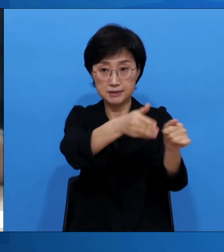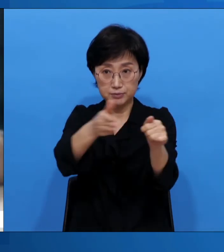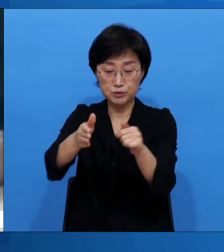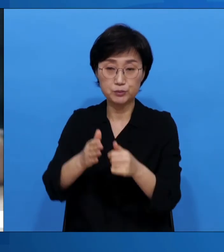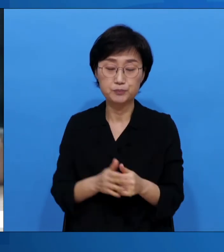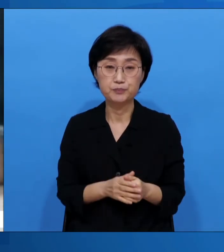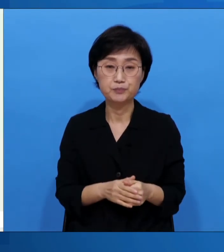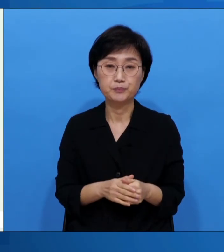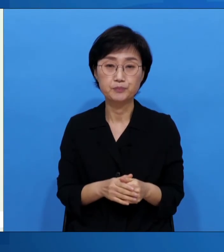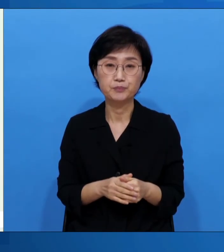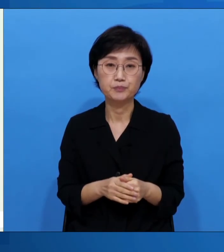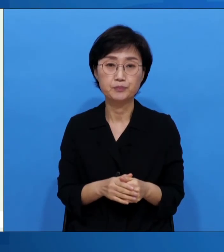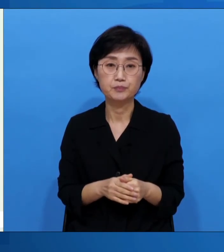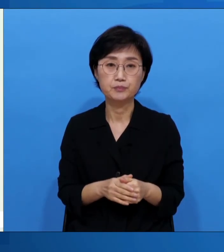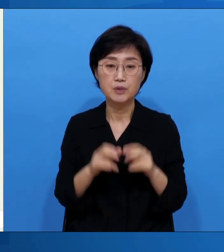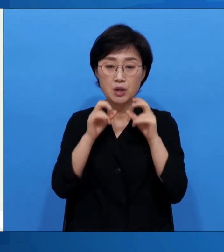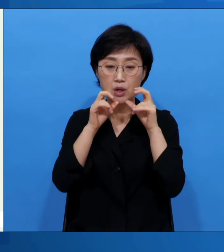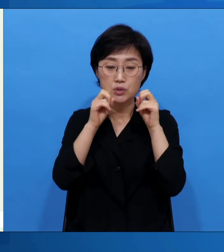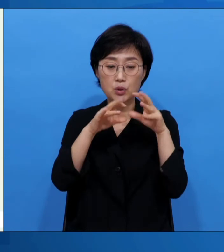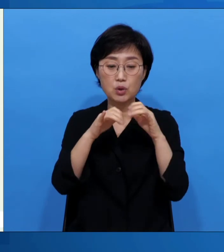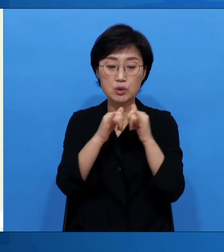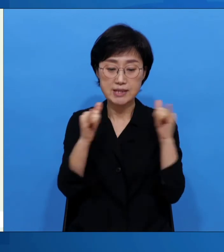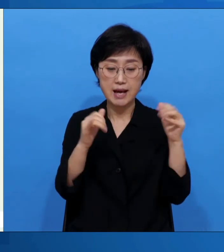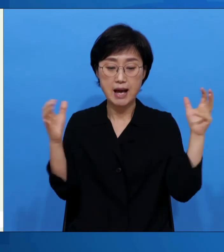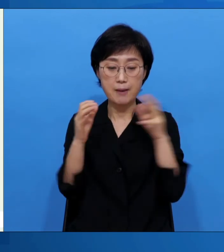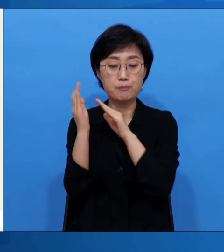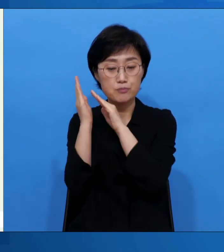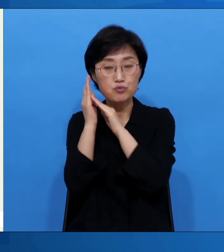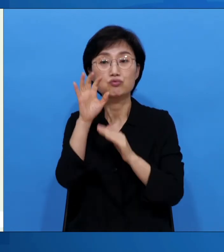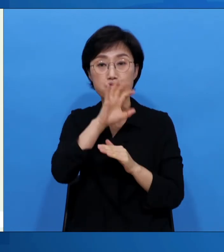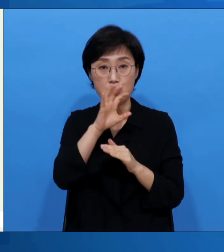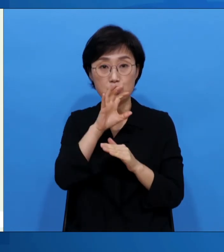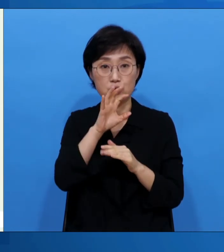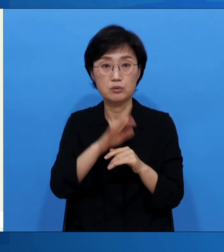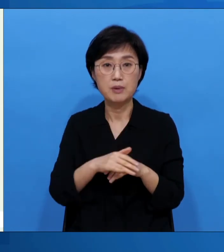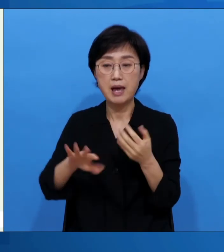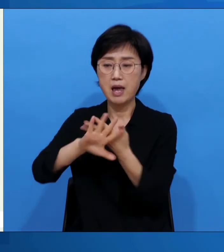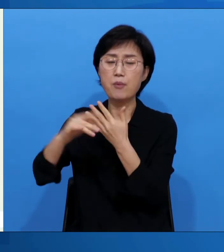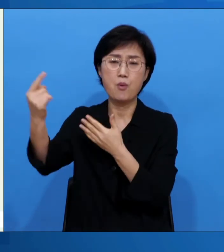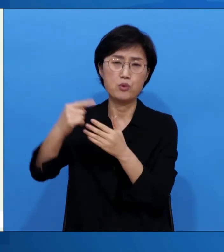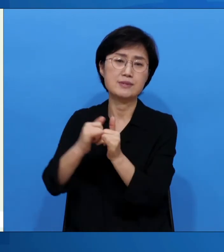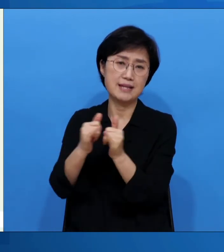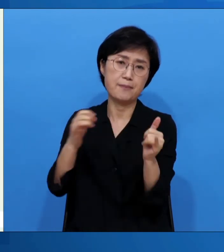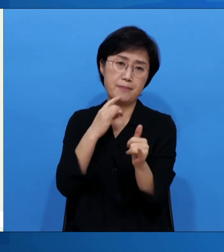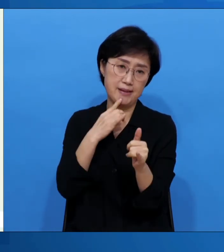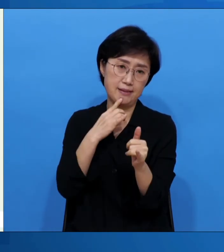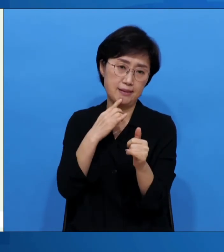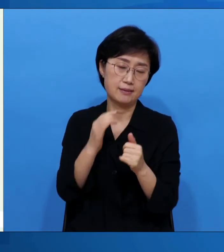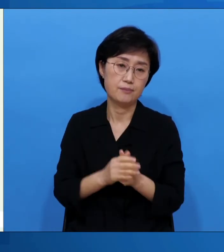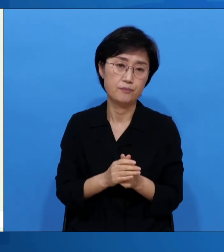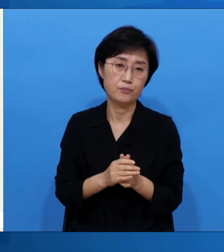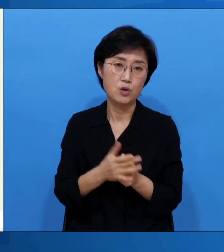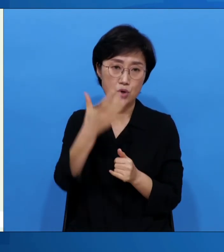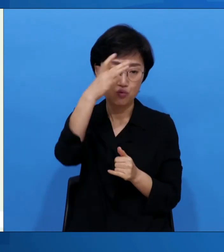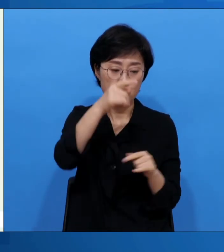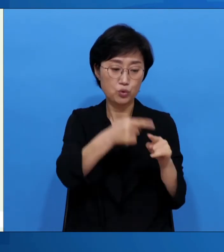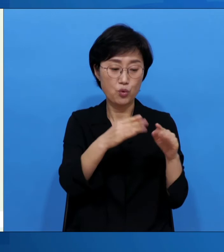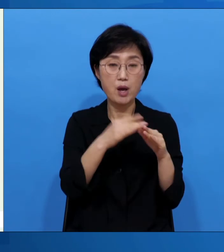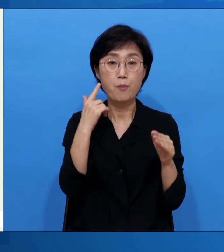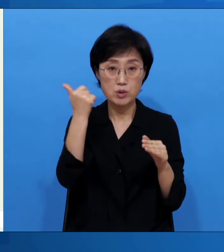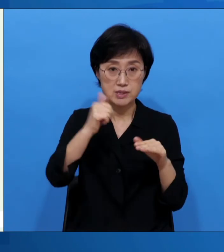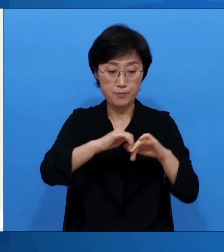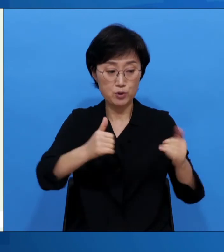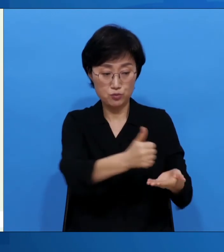등록받습니다. 선교사 합숙은 선교사와 해외 사명자만을 대상으로 진행되며 후원교회 목회자는